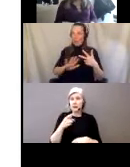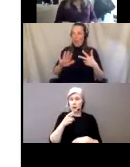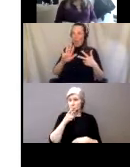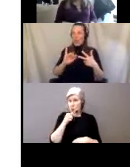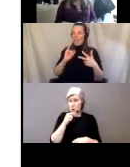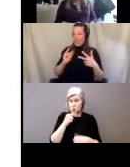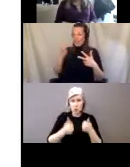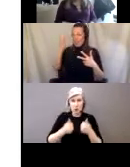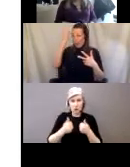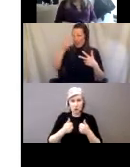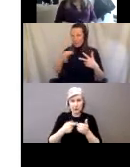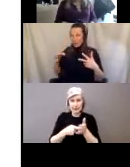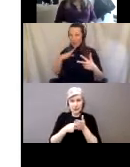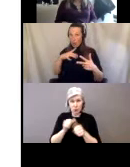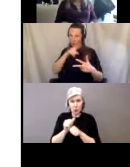maladie chronique.